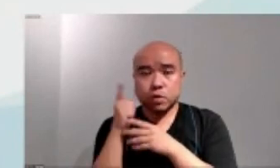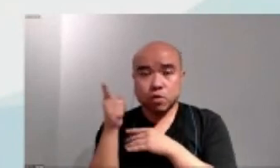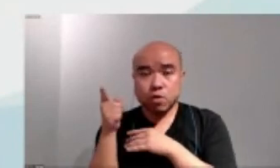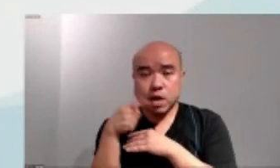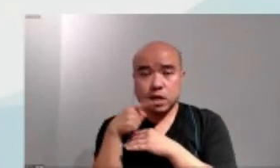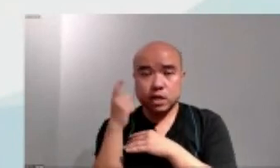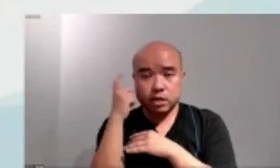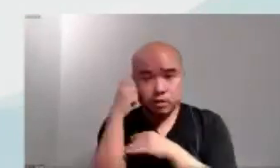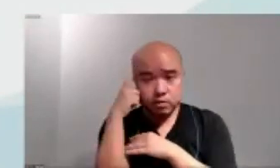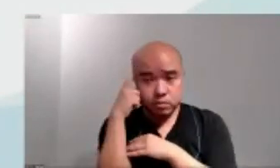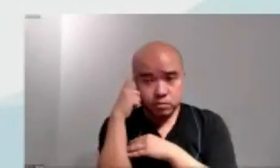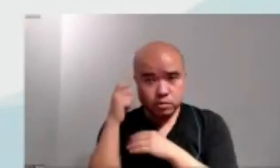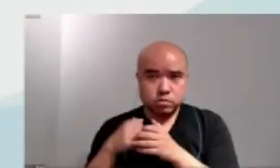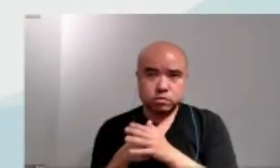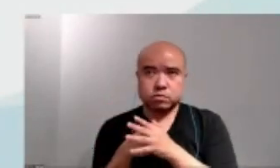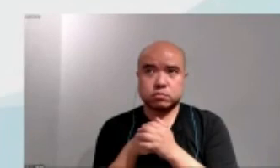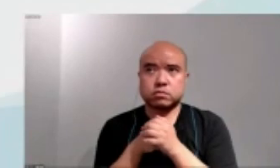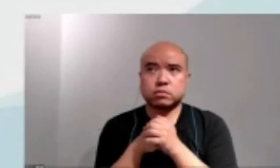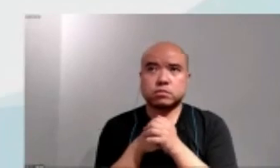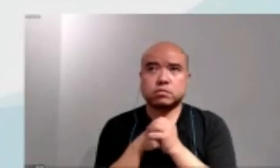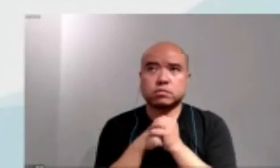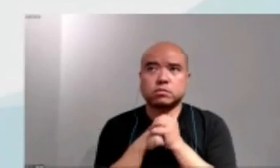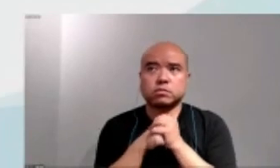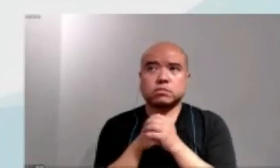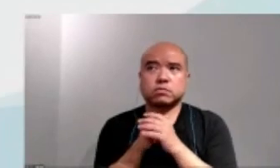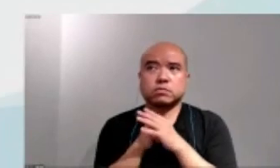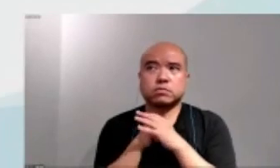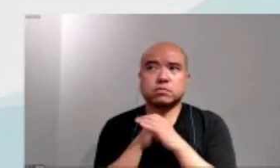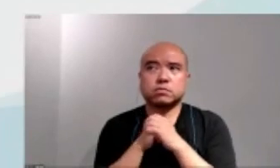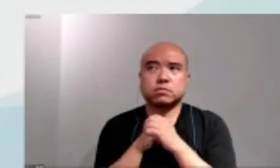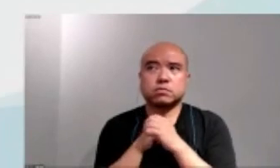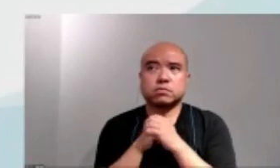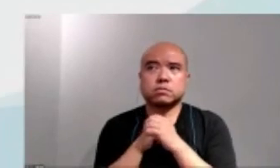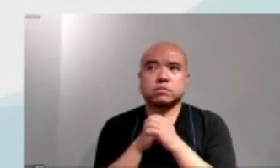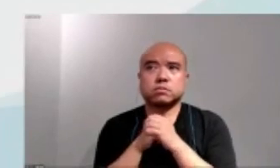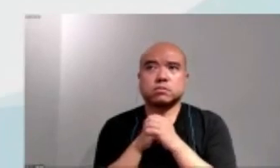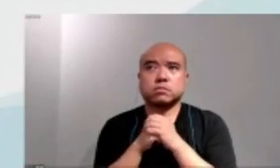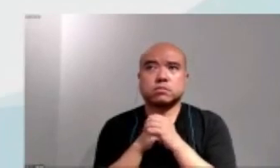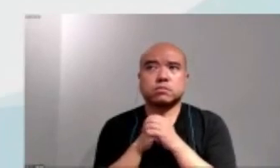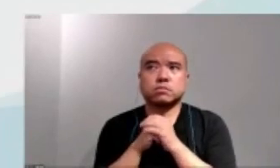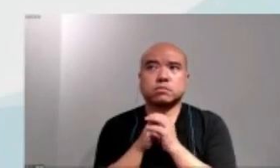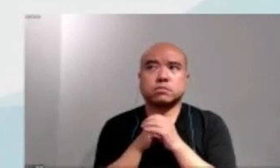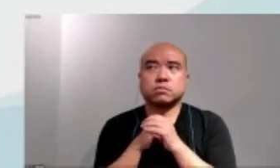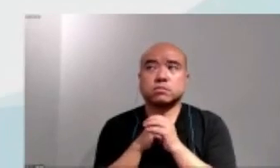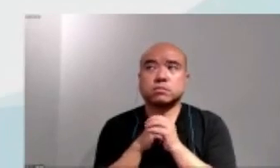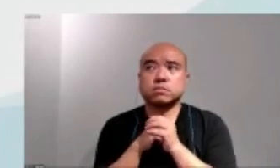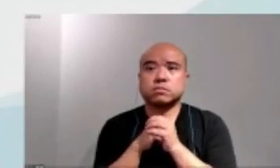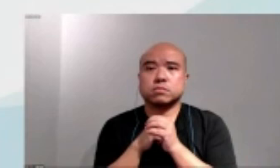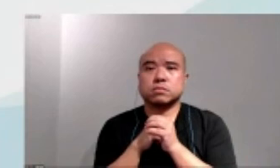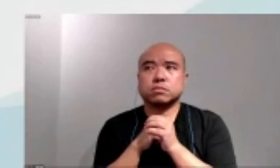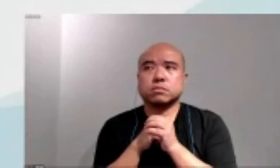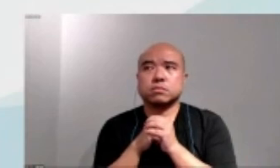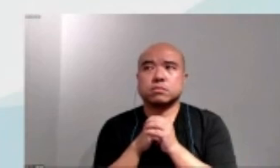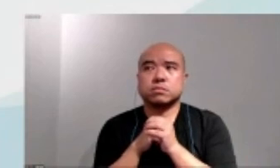告诉大家听，即是将来2030呢的远景的一个图画是应该是怎样的。大家希望可以